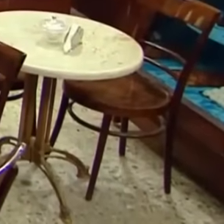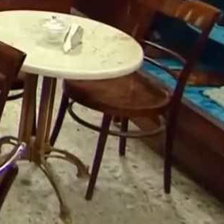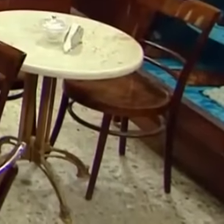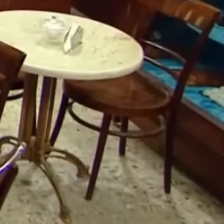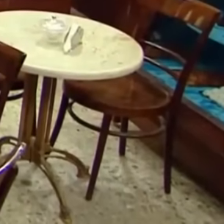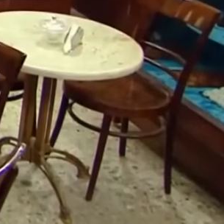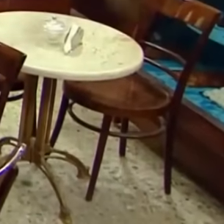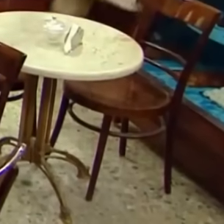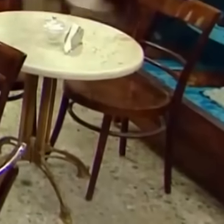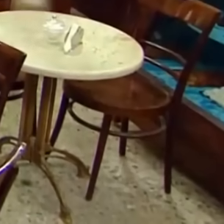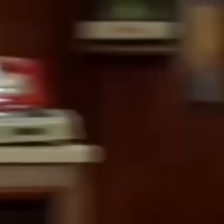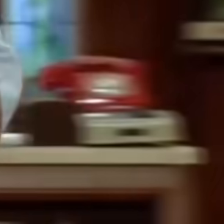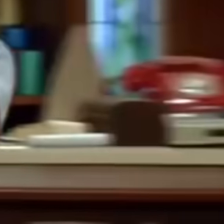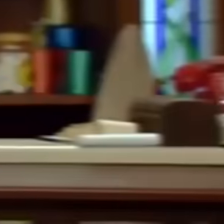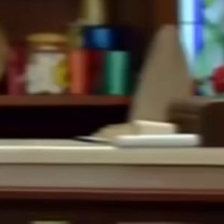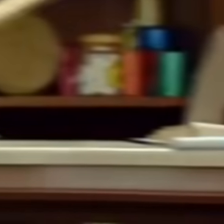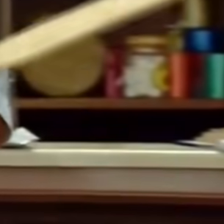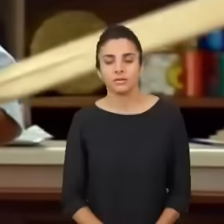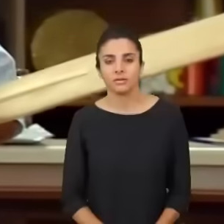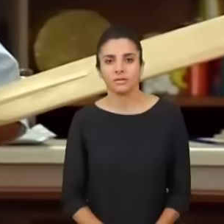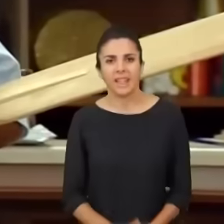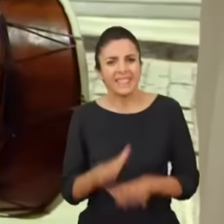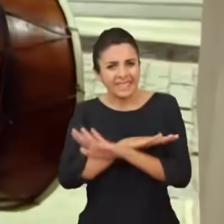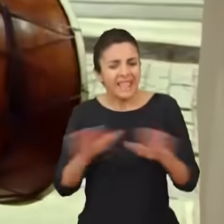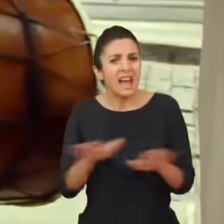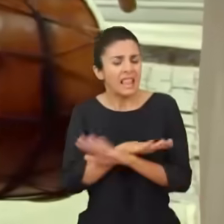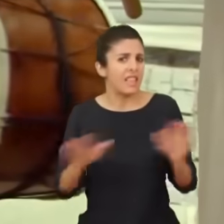Sami elinde kürek, ışınla mutfaktan çıktı. Yıkama!